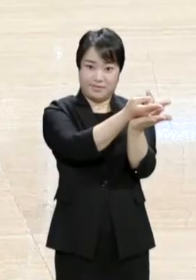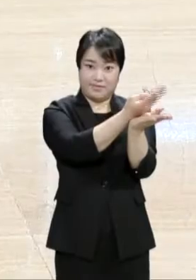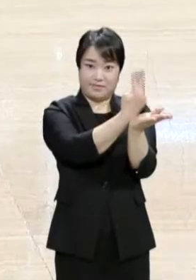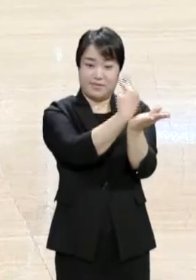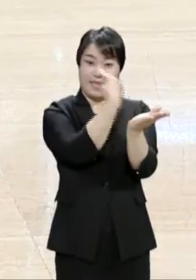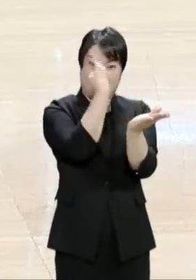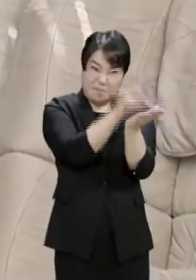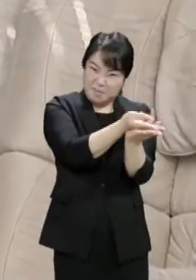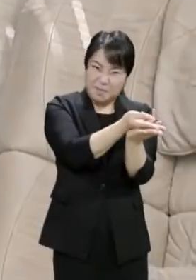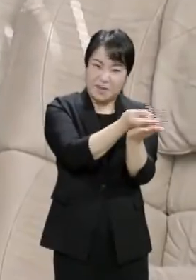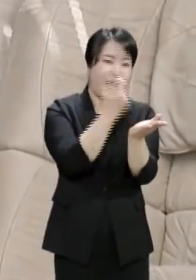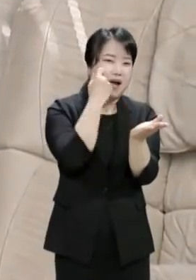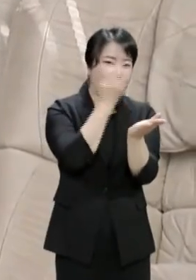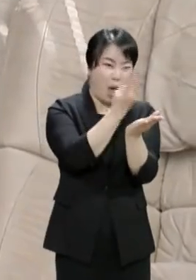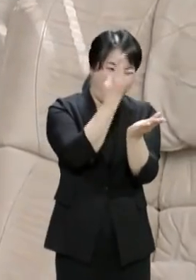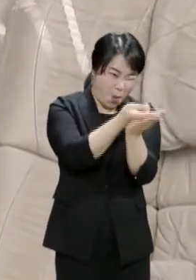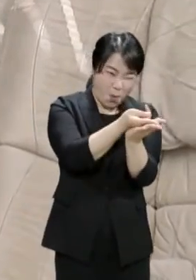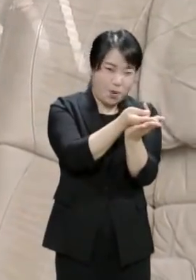둘,